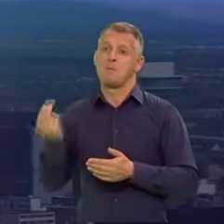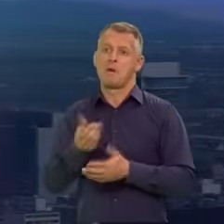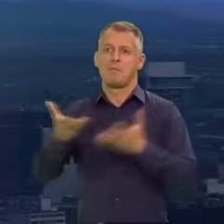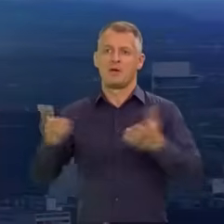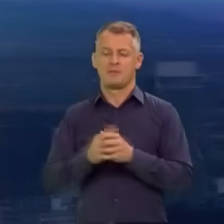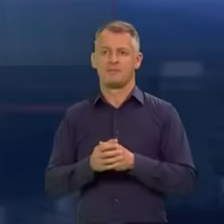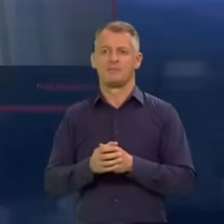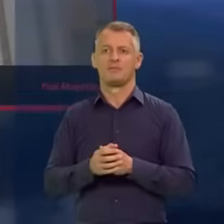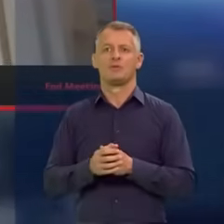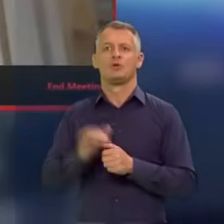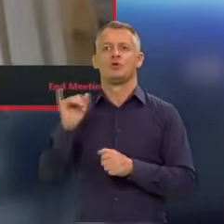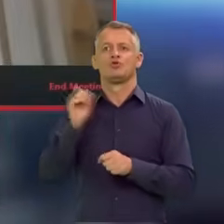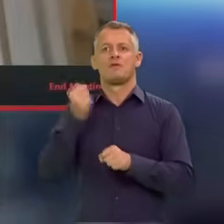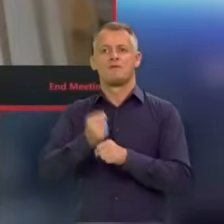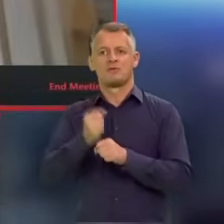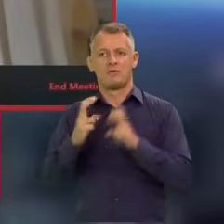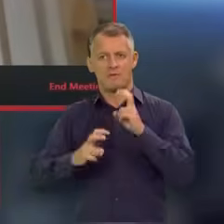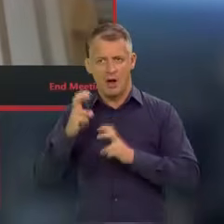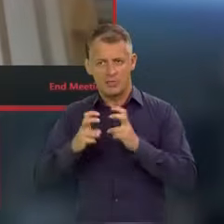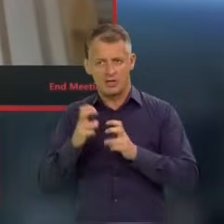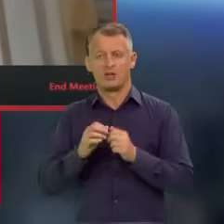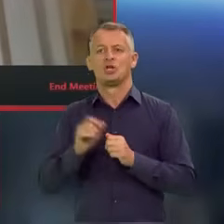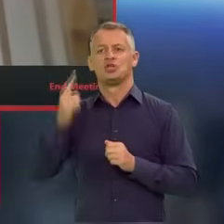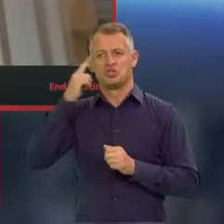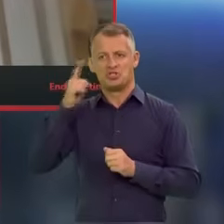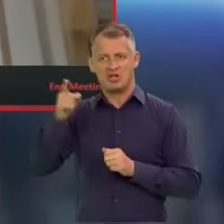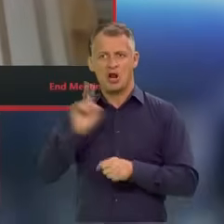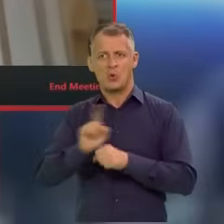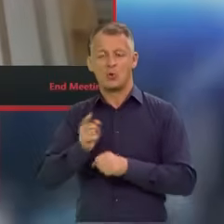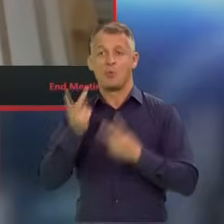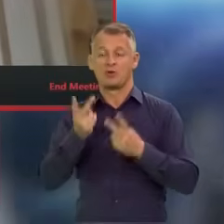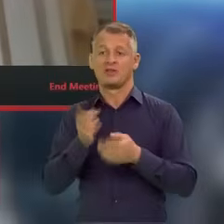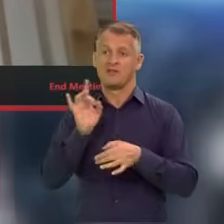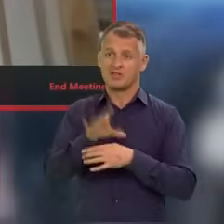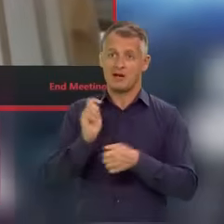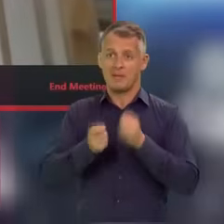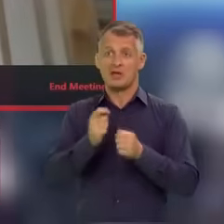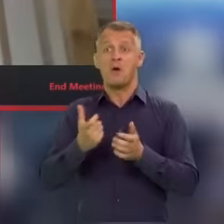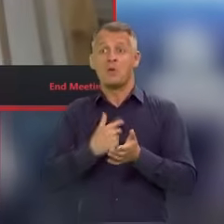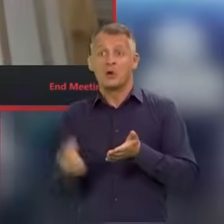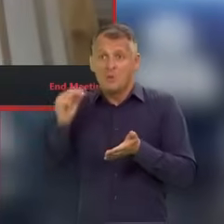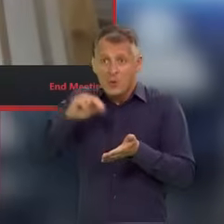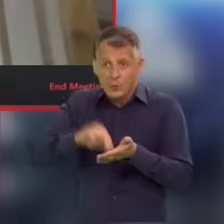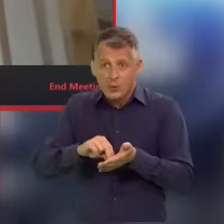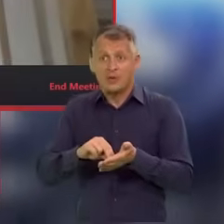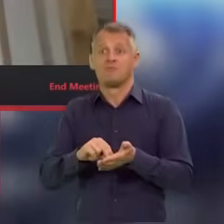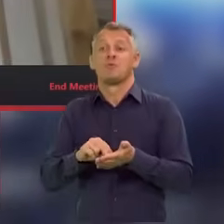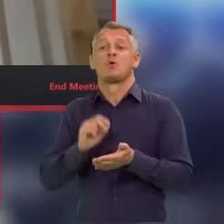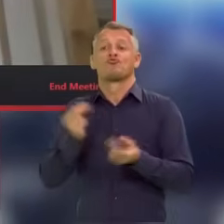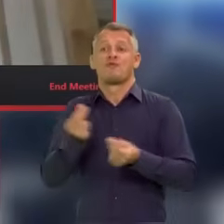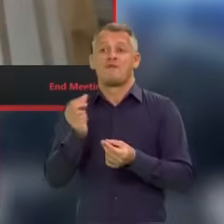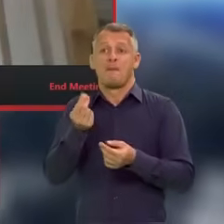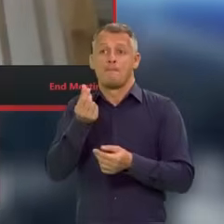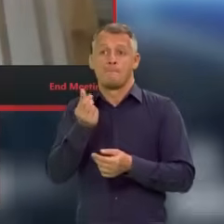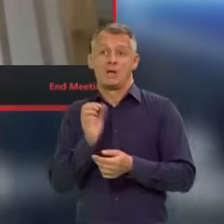Producătorul sau procesatorul știe că el are o cotă importantă de piață și poate să mai pună un procent în plus și